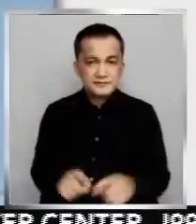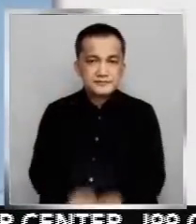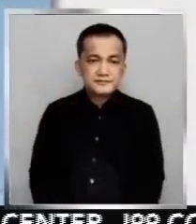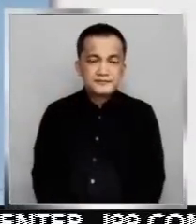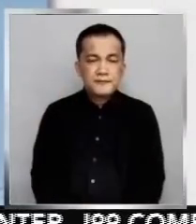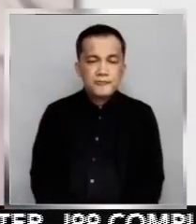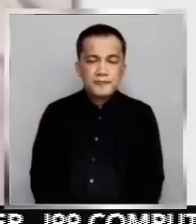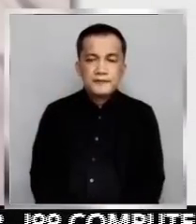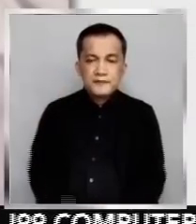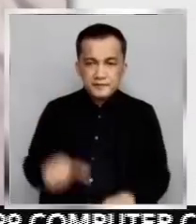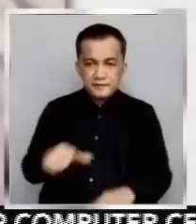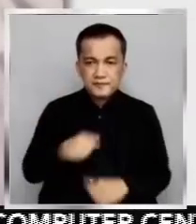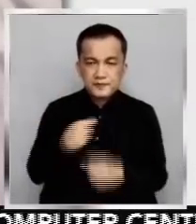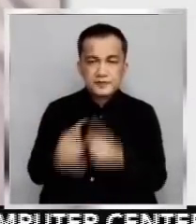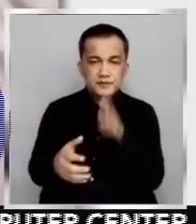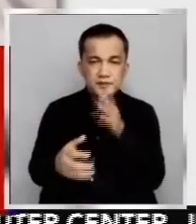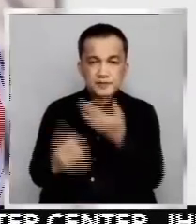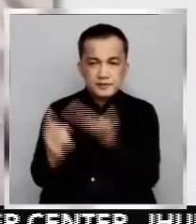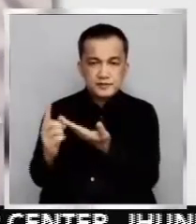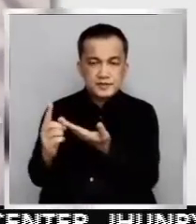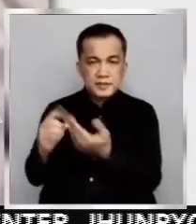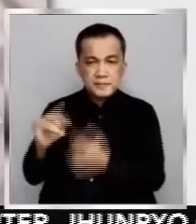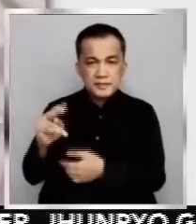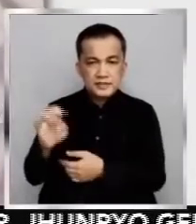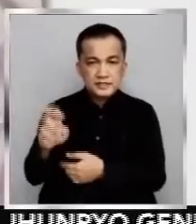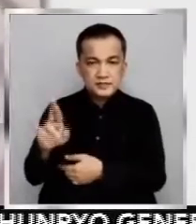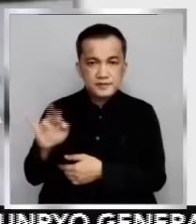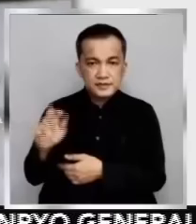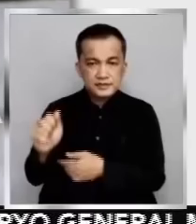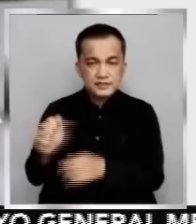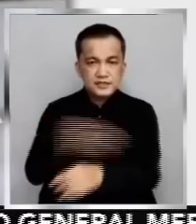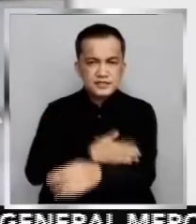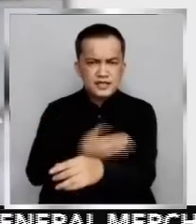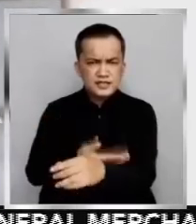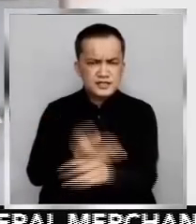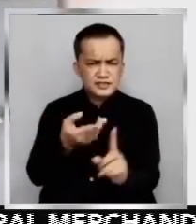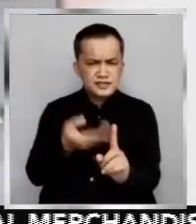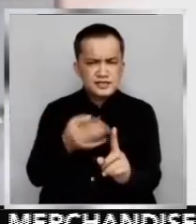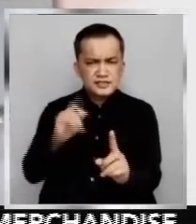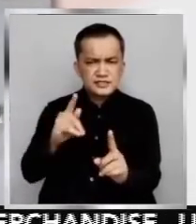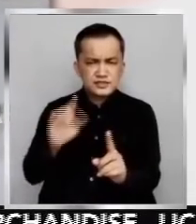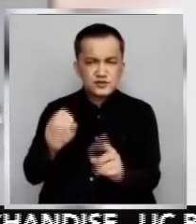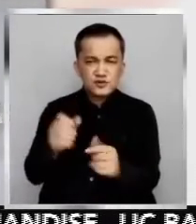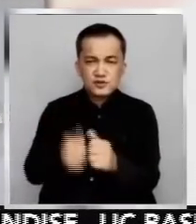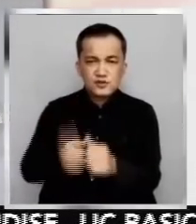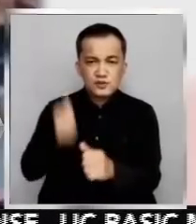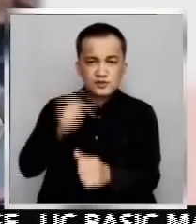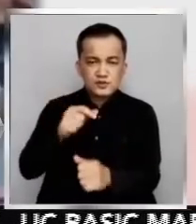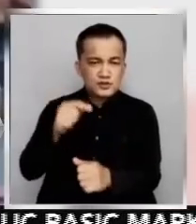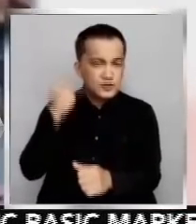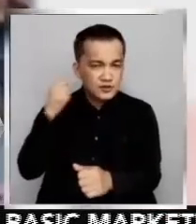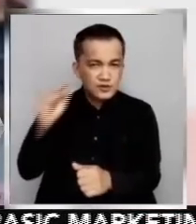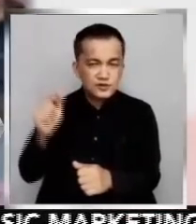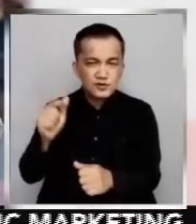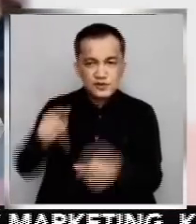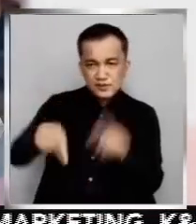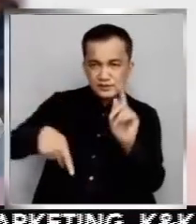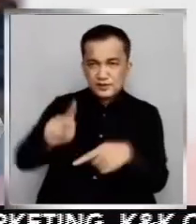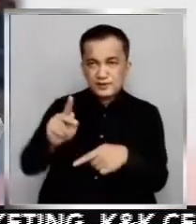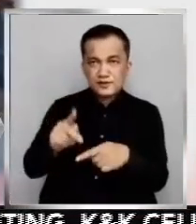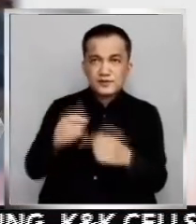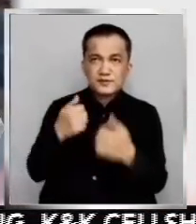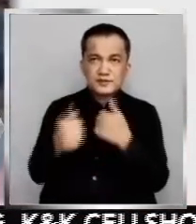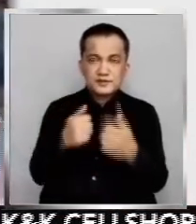Proud mommy si Kapuso Primetime Queen Marian Rivera sa anak na si Sixto na nagwagi ng gold medal sa isang taekwondo competition. Siya rin